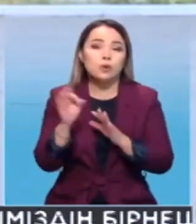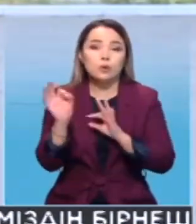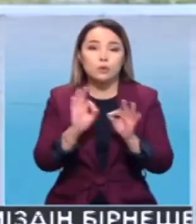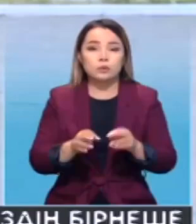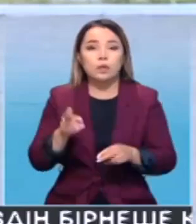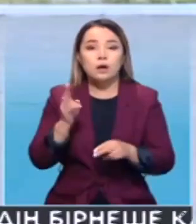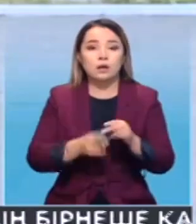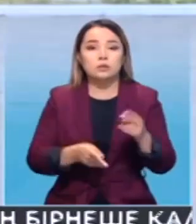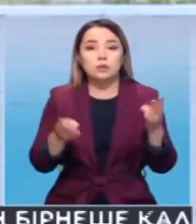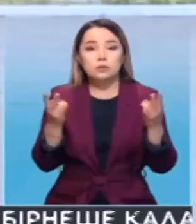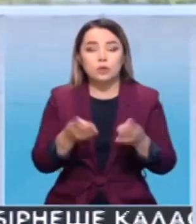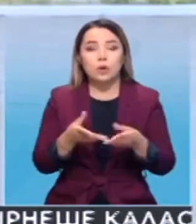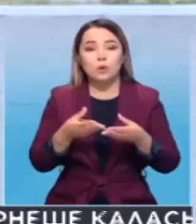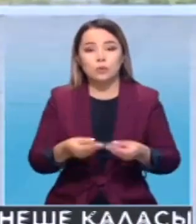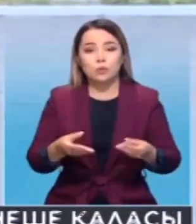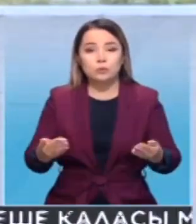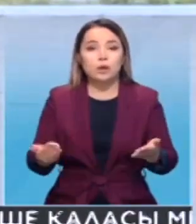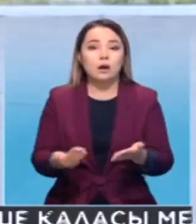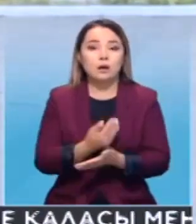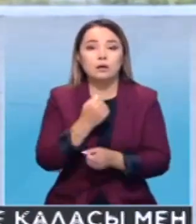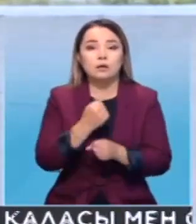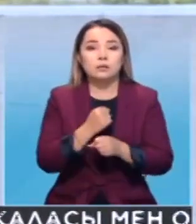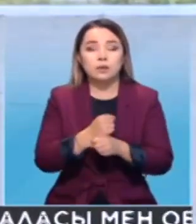аяқтау керекпіз. Себебі көктемде қайтадан сол